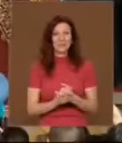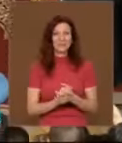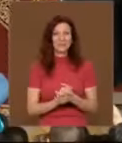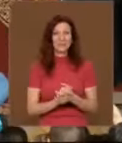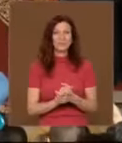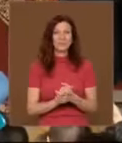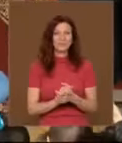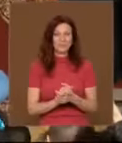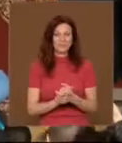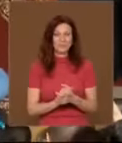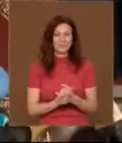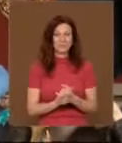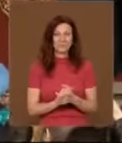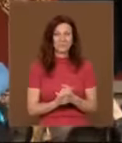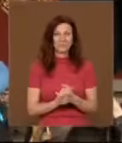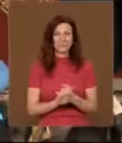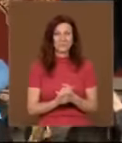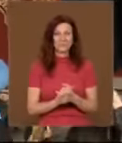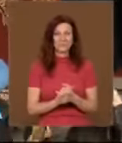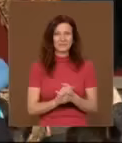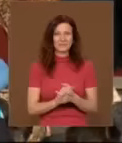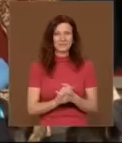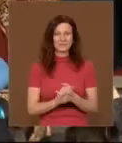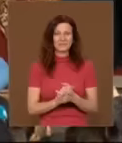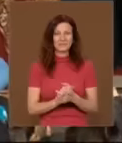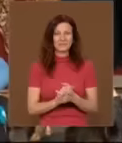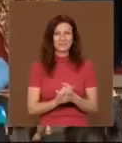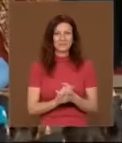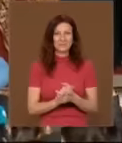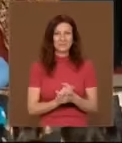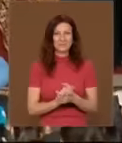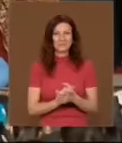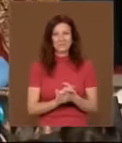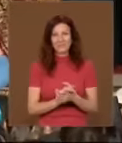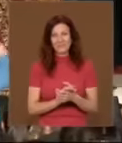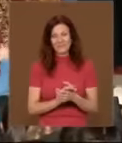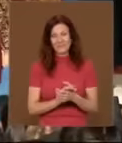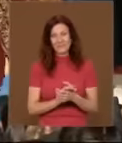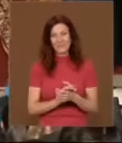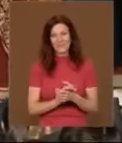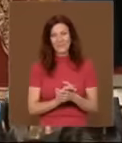славе!